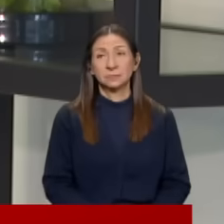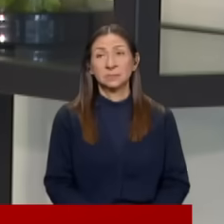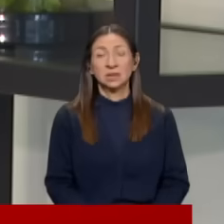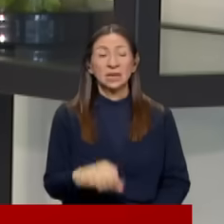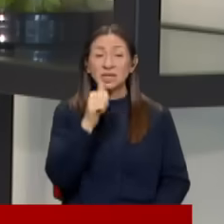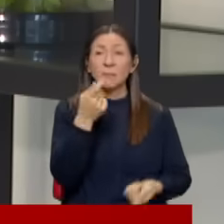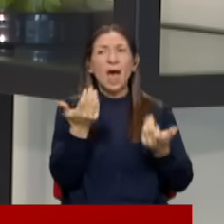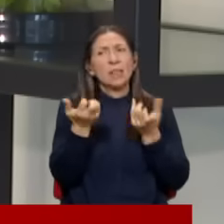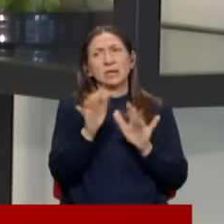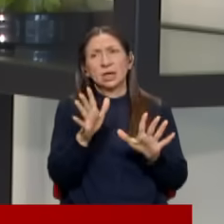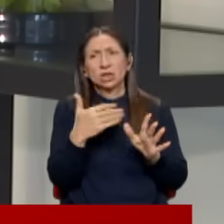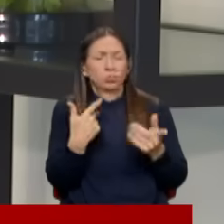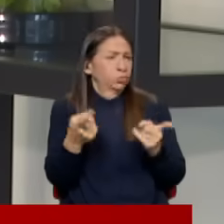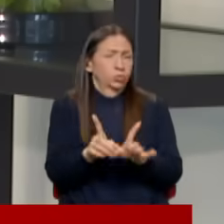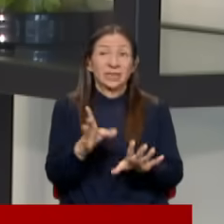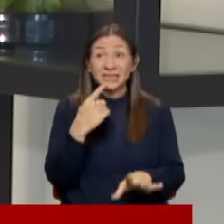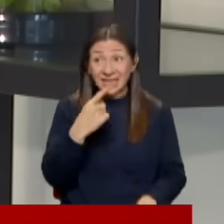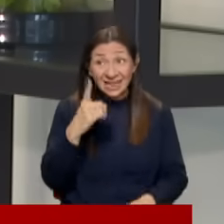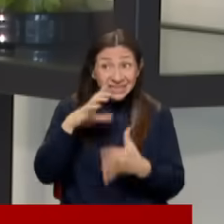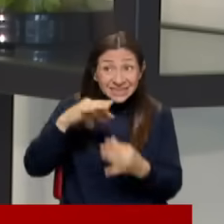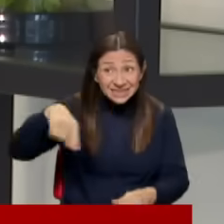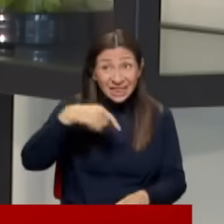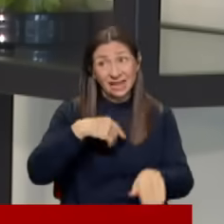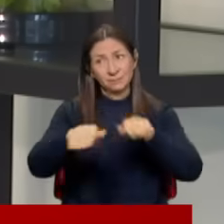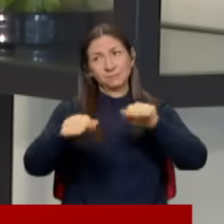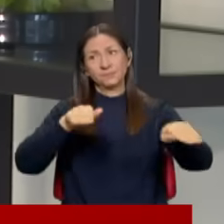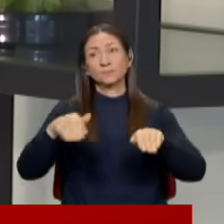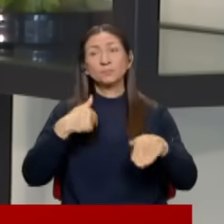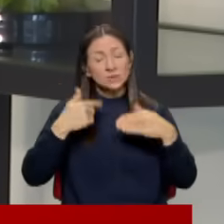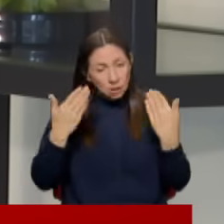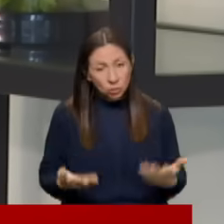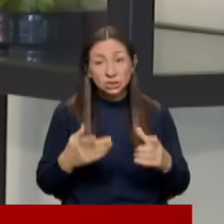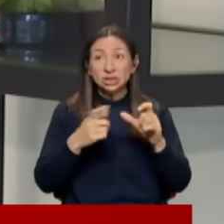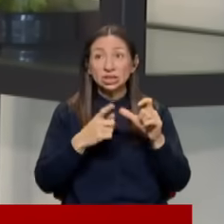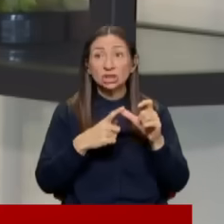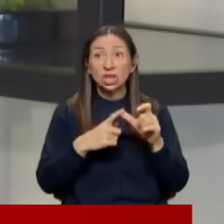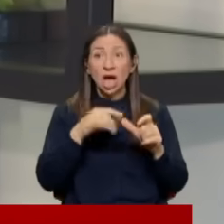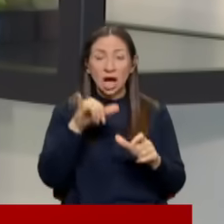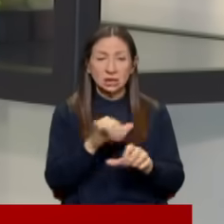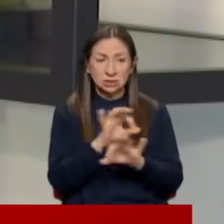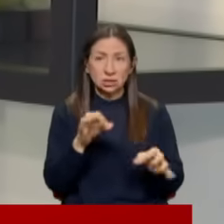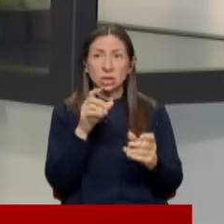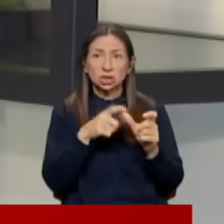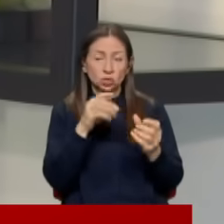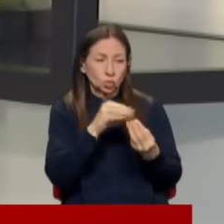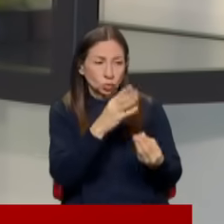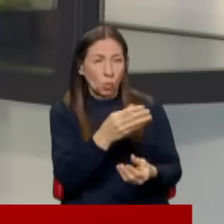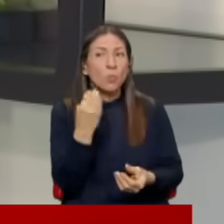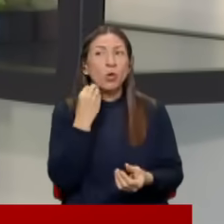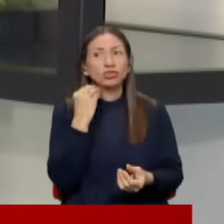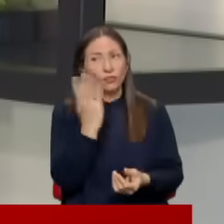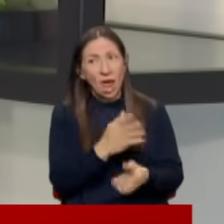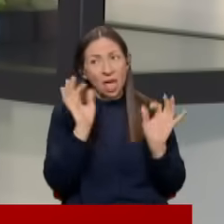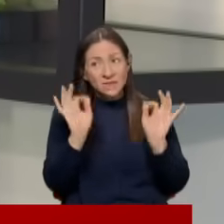Hiç para almadık, hiçbir araya gelmedik diyen insanlara sesleniyorum. Biz kabul ediyoruz Seçil haksız, Seçil suçlu, Seçil borçlu.